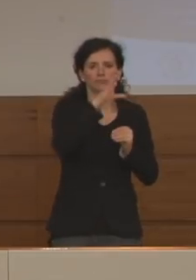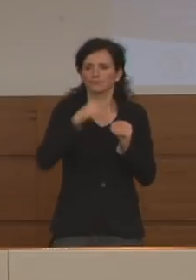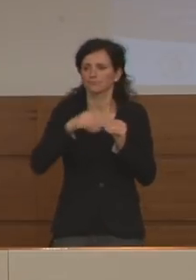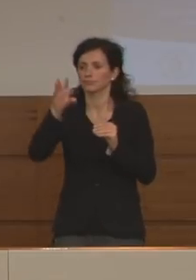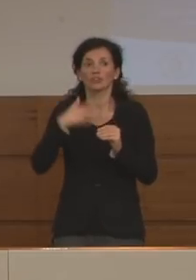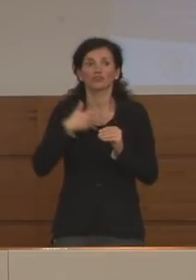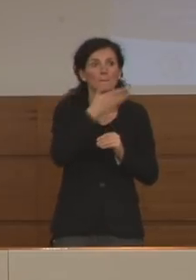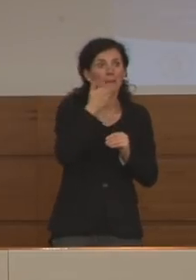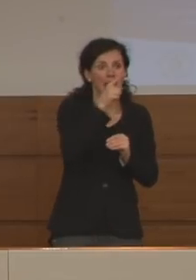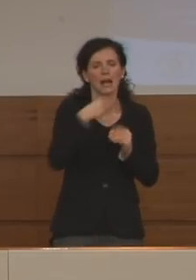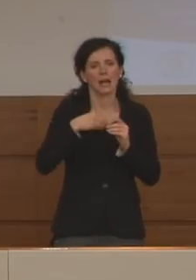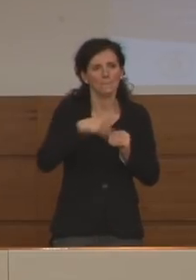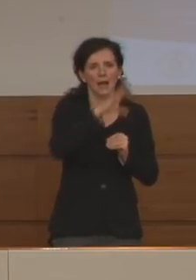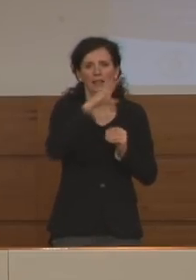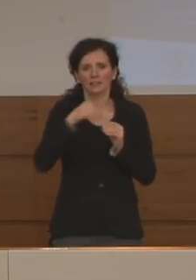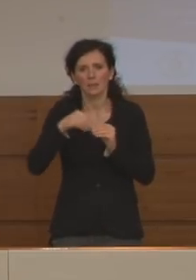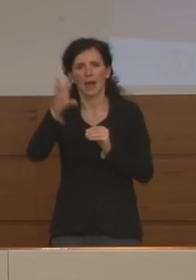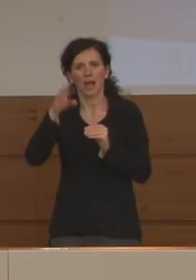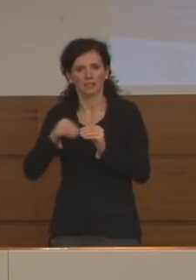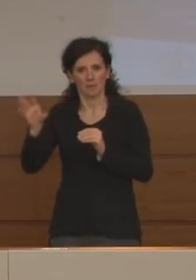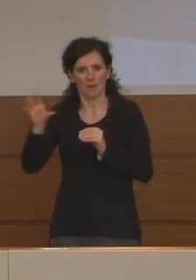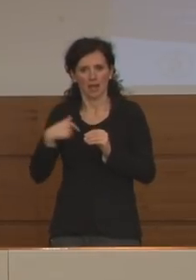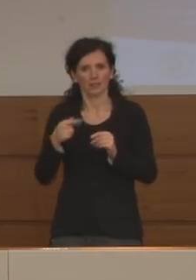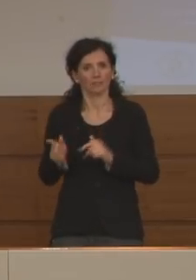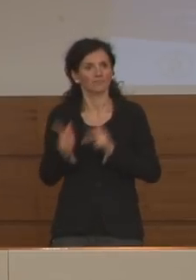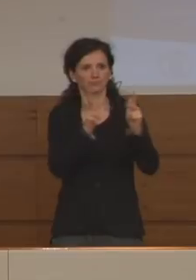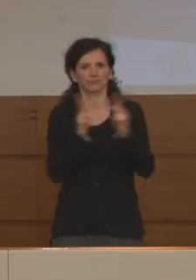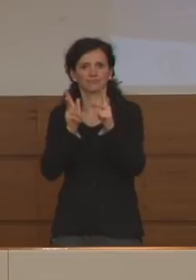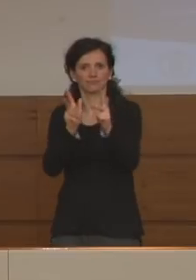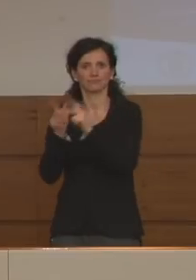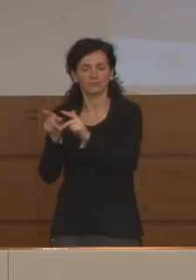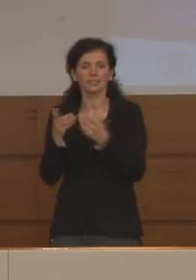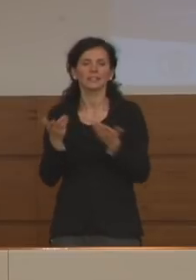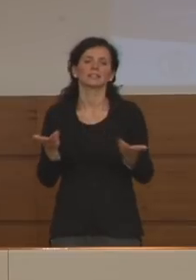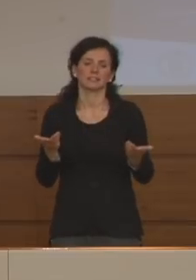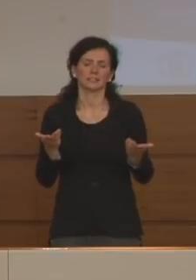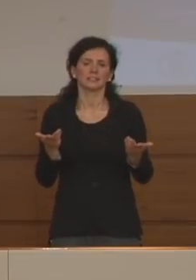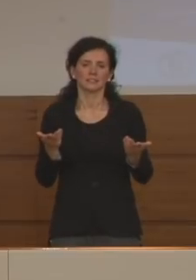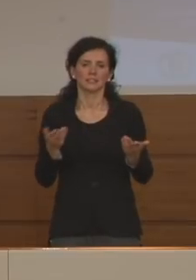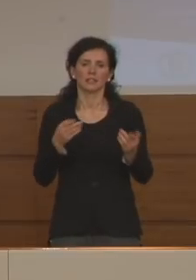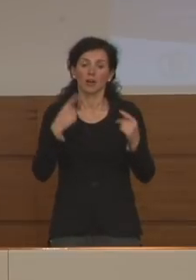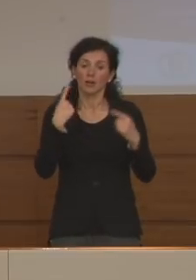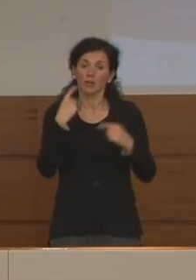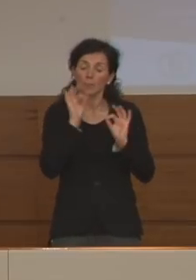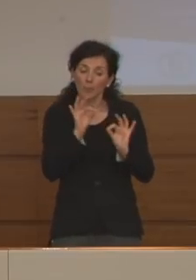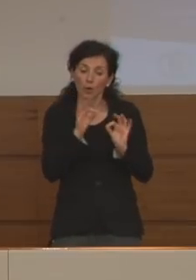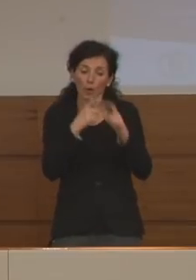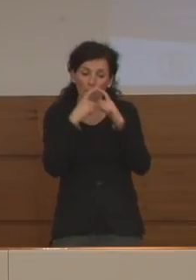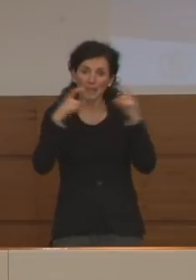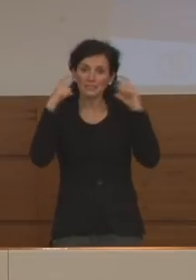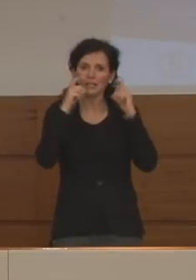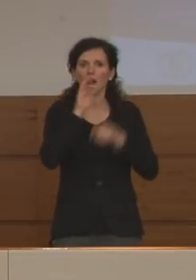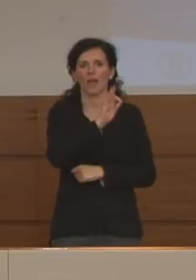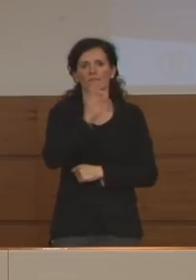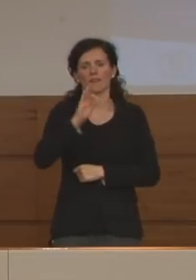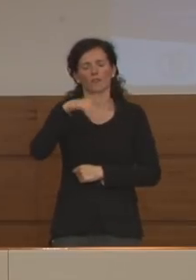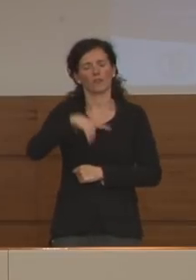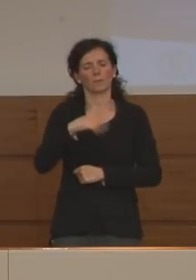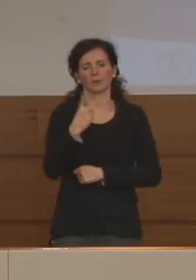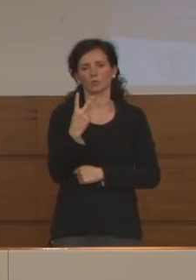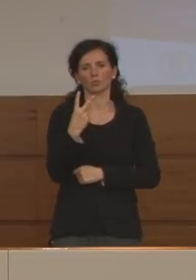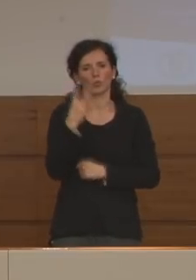c'è soprattutto per quello che riguarda le mascherine quelle ffp2 che sono quelle